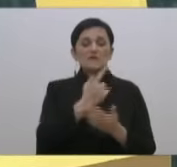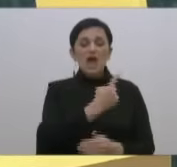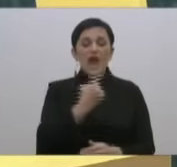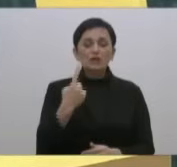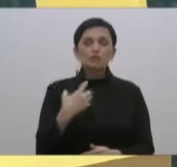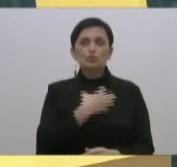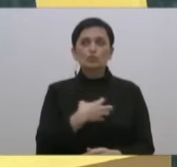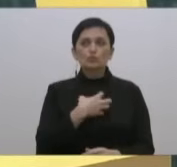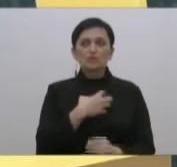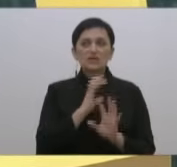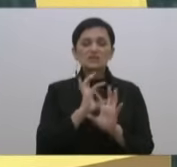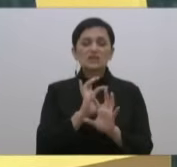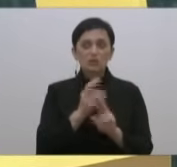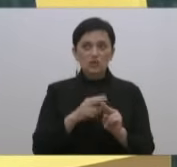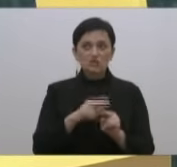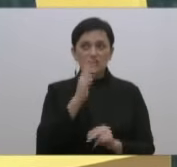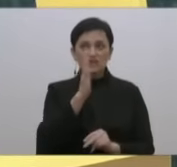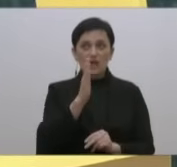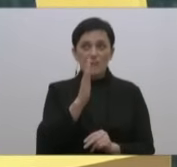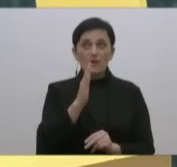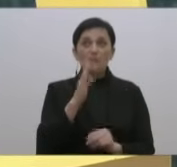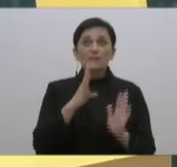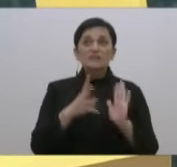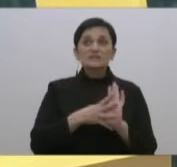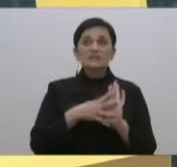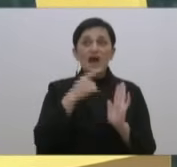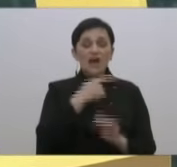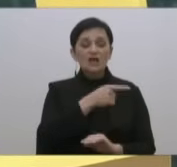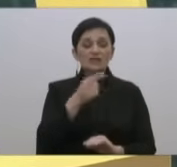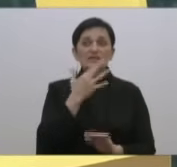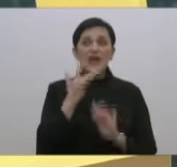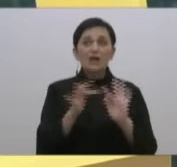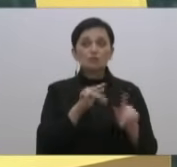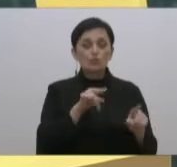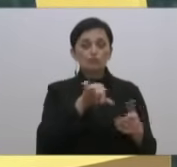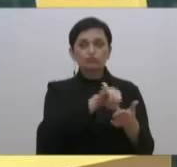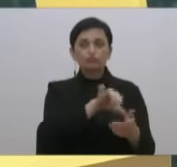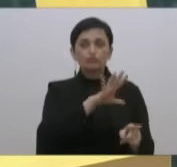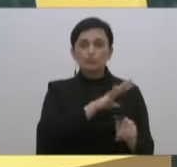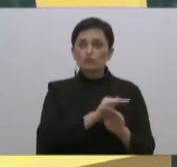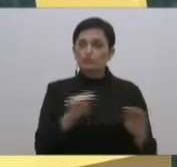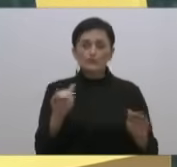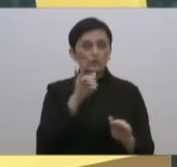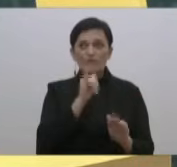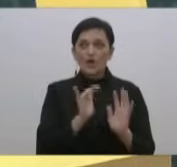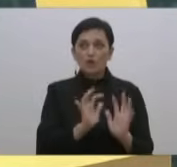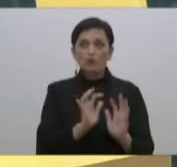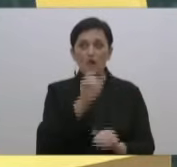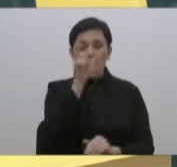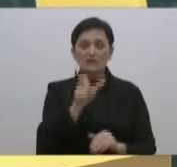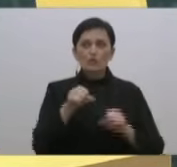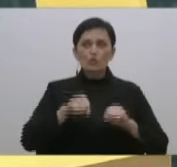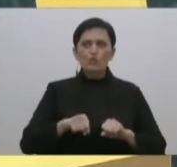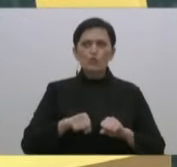ერთ-ერთი უმთავრესი საზონავი სწორედ ეს იქნება. 9 წელი იყო ხელისუფლებაში ნაციონალური მოძრაობა. მშვიდობა ვერ უზრუნველყო.